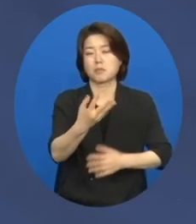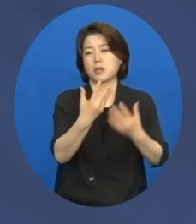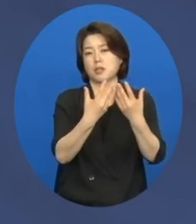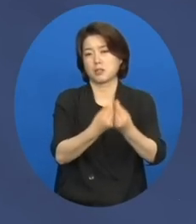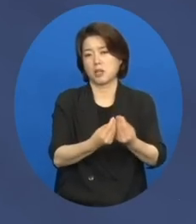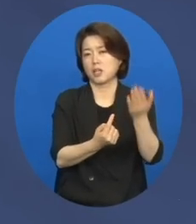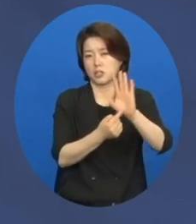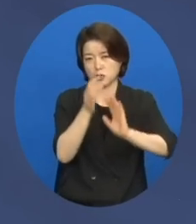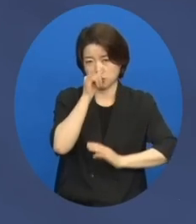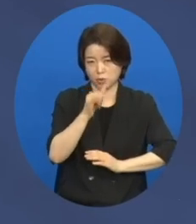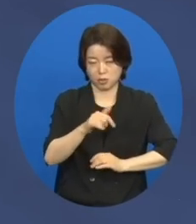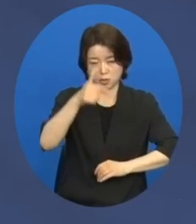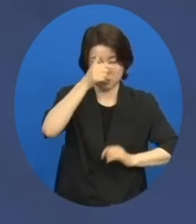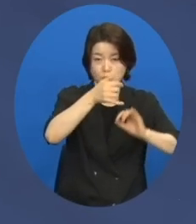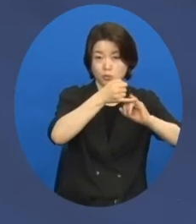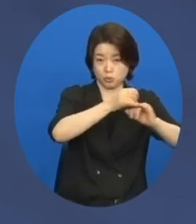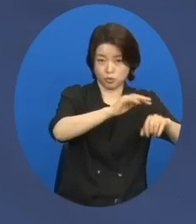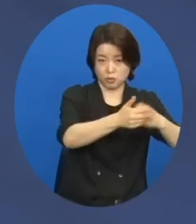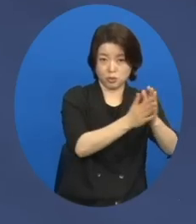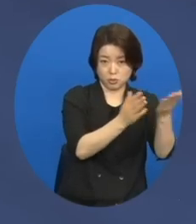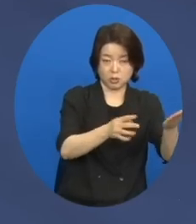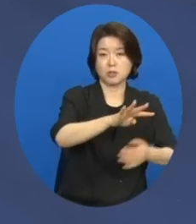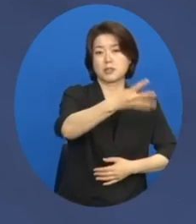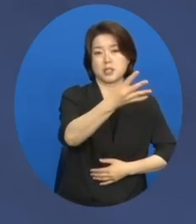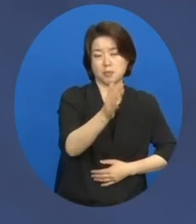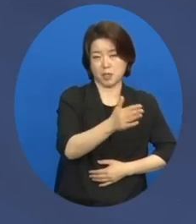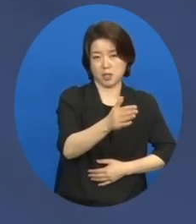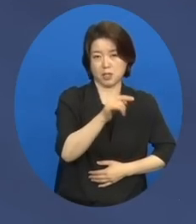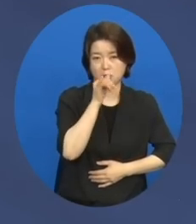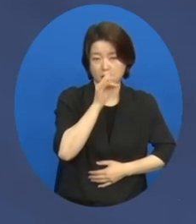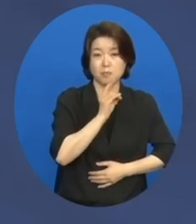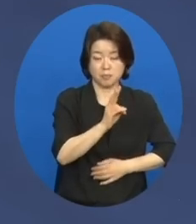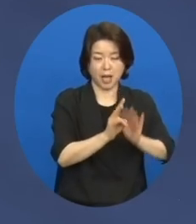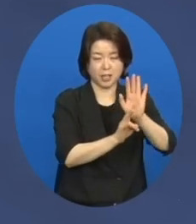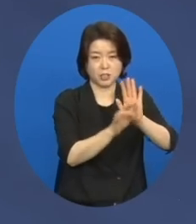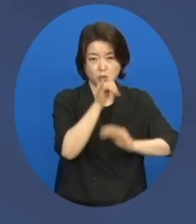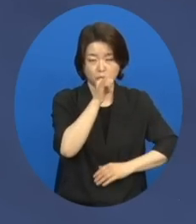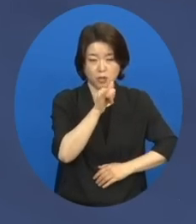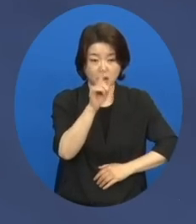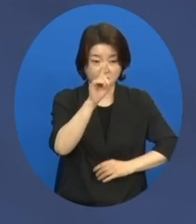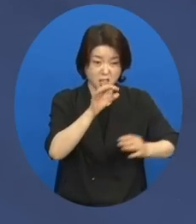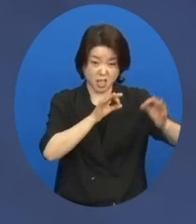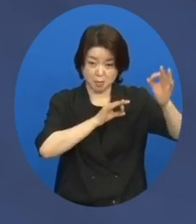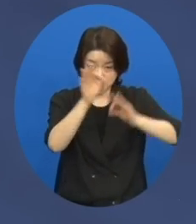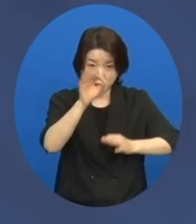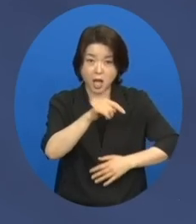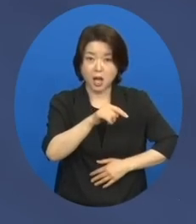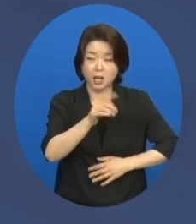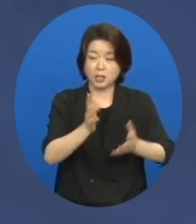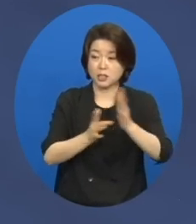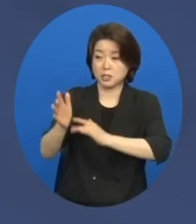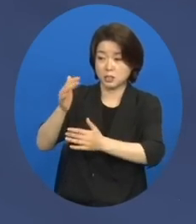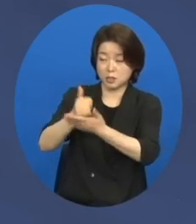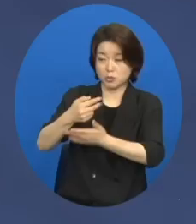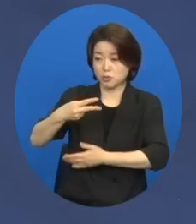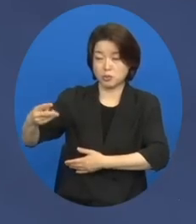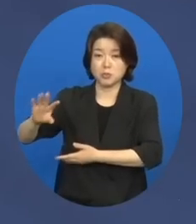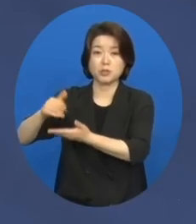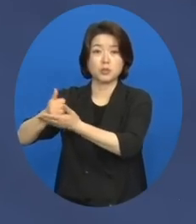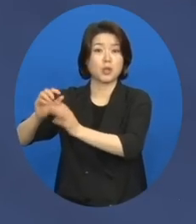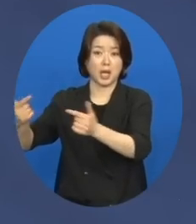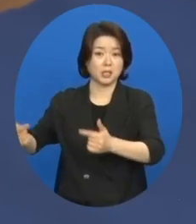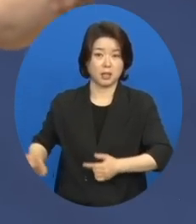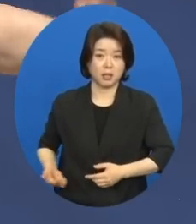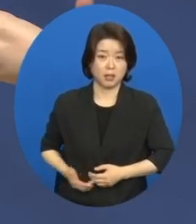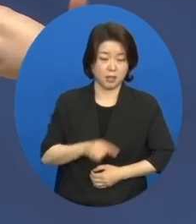그래요, 구약 성경에. 근데 그 400여 가지 예언 중에서 하나라도 빗나가면 예수님은 그리스도가 아니에요. 근데